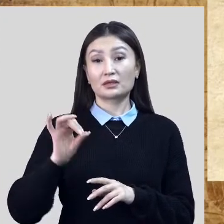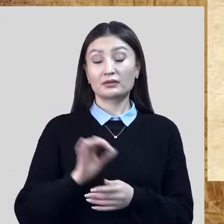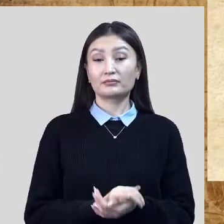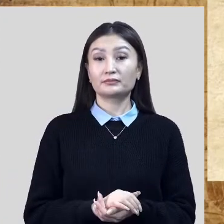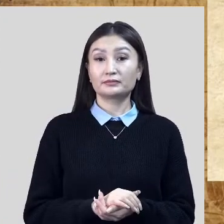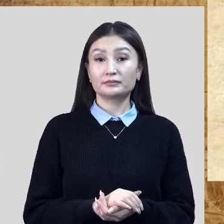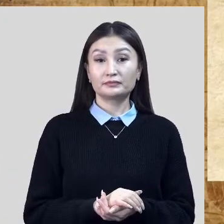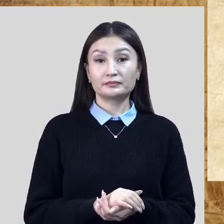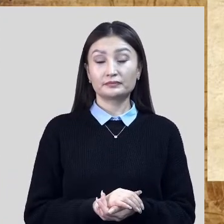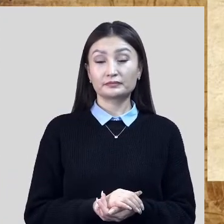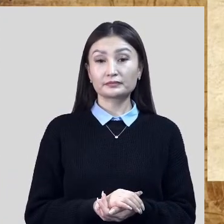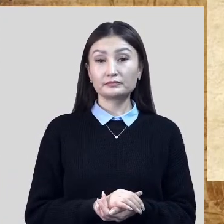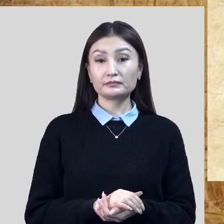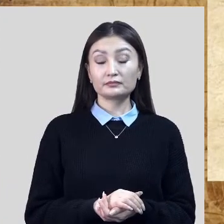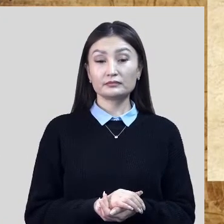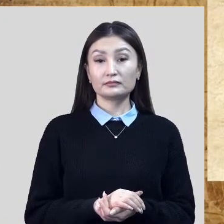уезды.